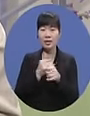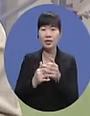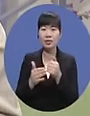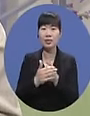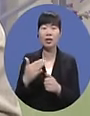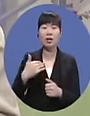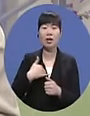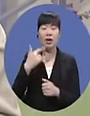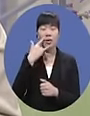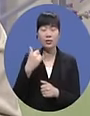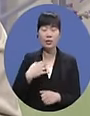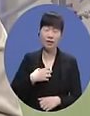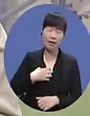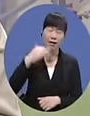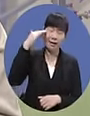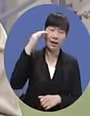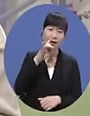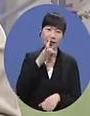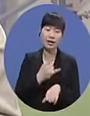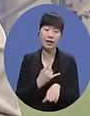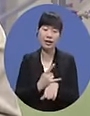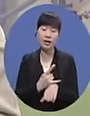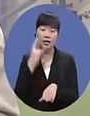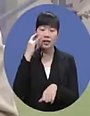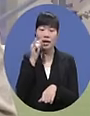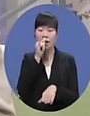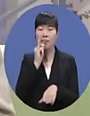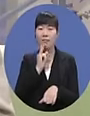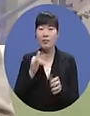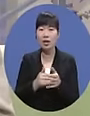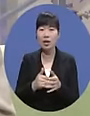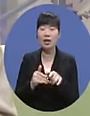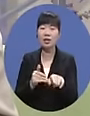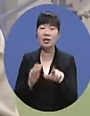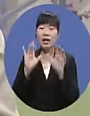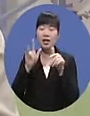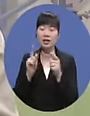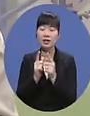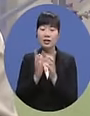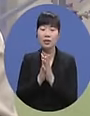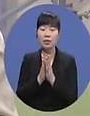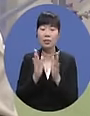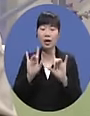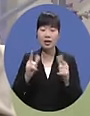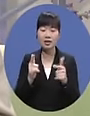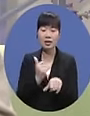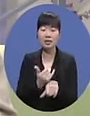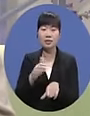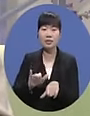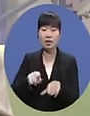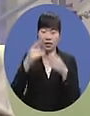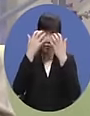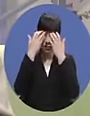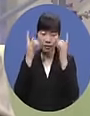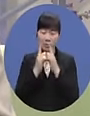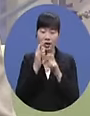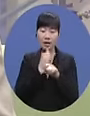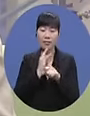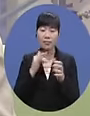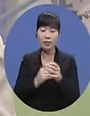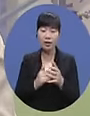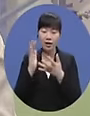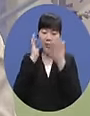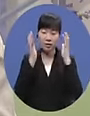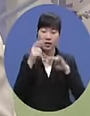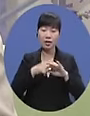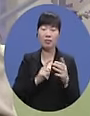나라도 부모 속을 새기지 말아야겠다. 이런 생각을 할 수도 있거든요. 그러니까 그 아이가 제가 직접 만나보진 않았지만 그 고통을 받으면서 얼마나